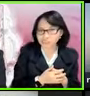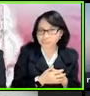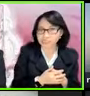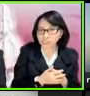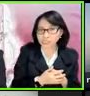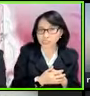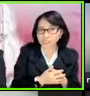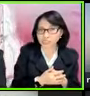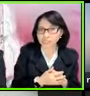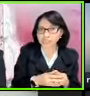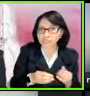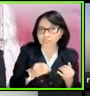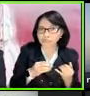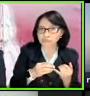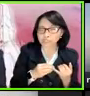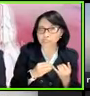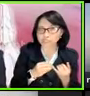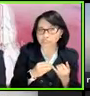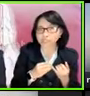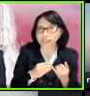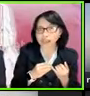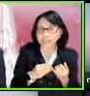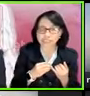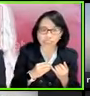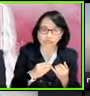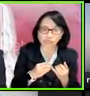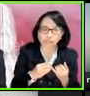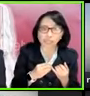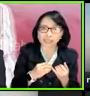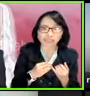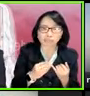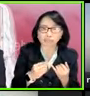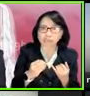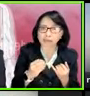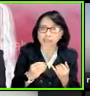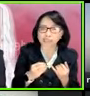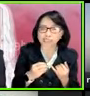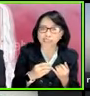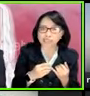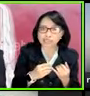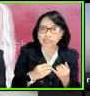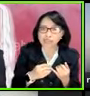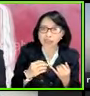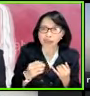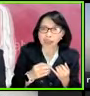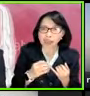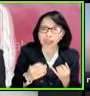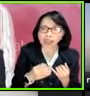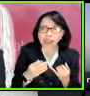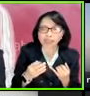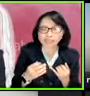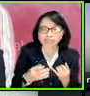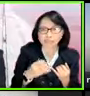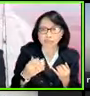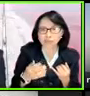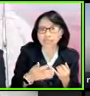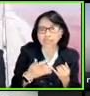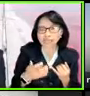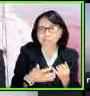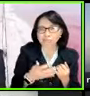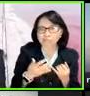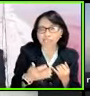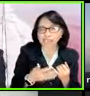jadi saudara Sudah dari efesus 3 ayat 1-6 ini Aas